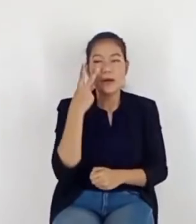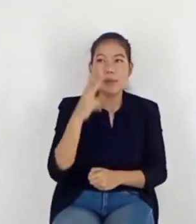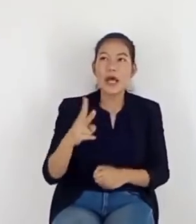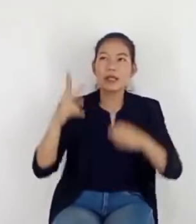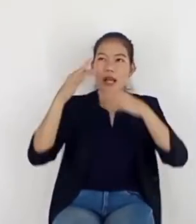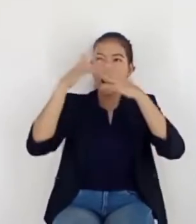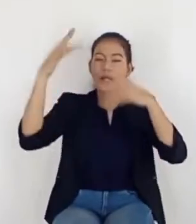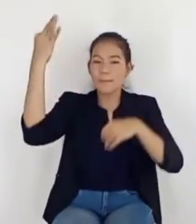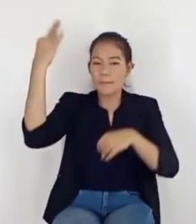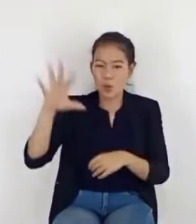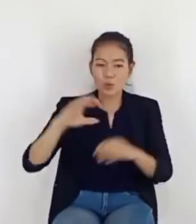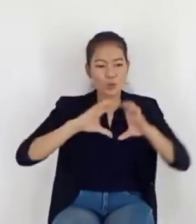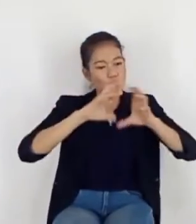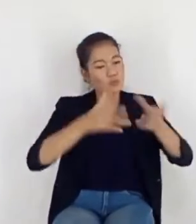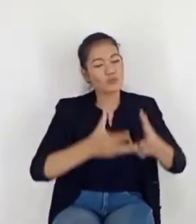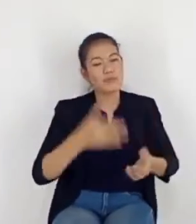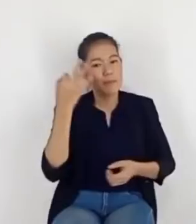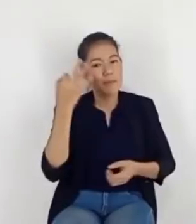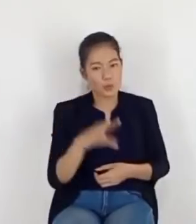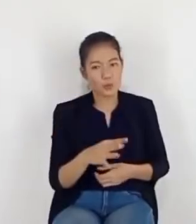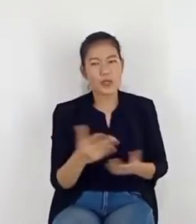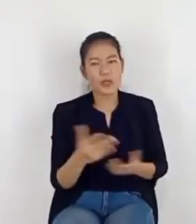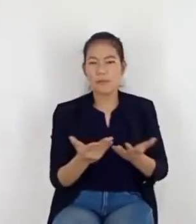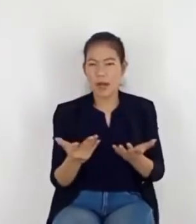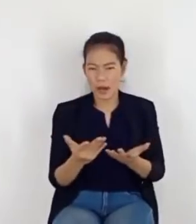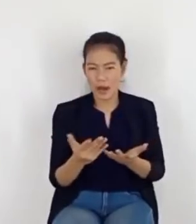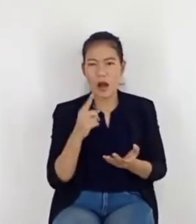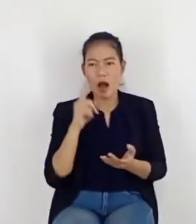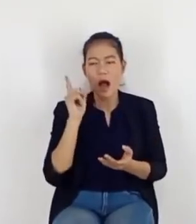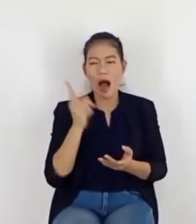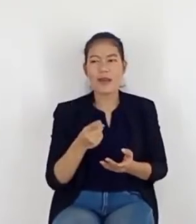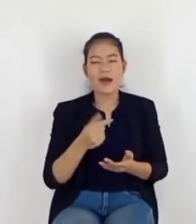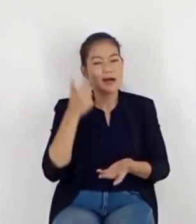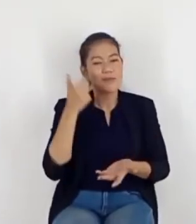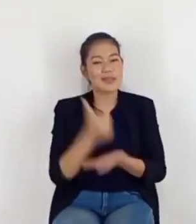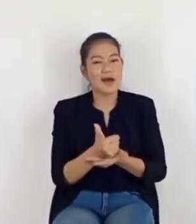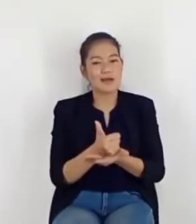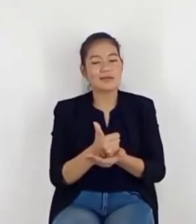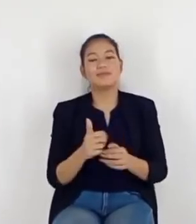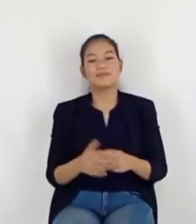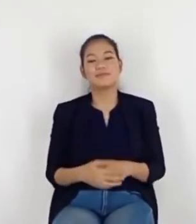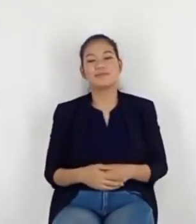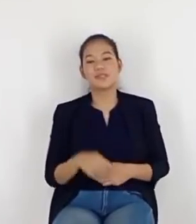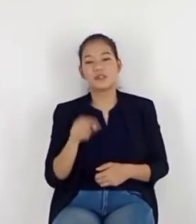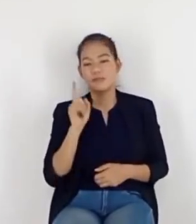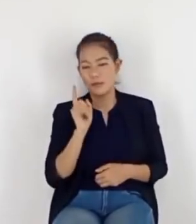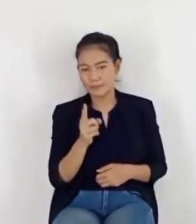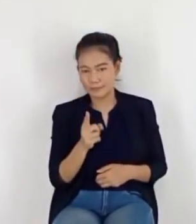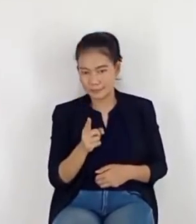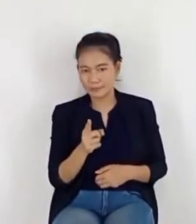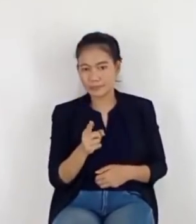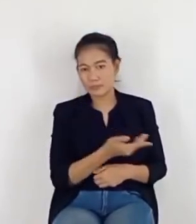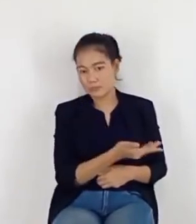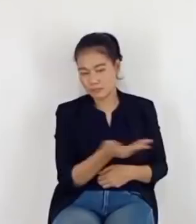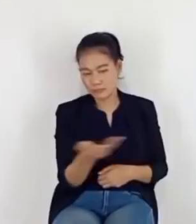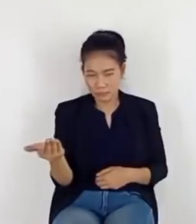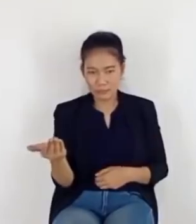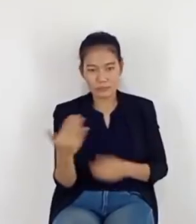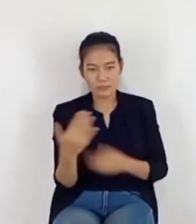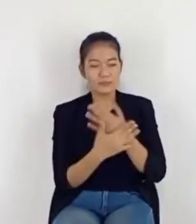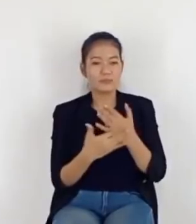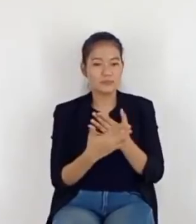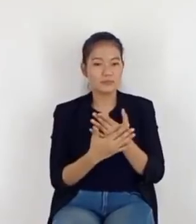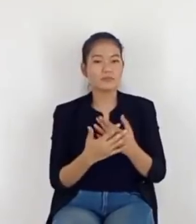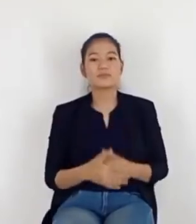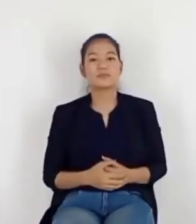baru dan bumi yang baru, di mana terdapat kebenaran. Sebab itu, saudara-saudaraku yang